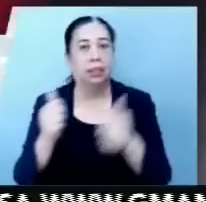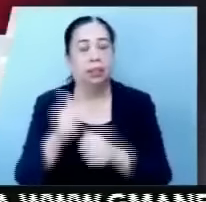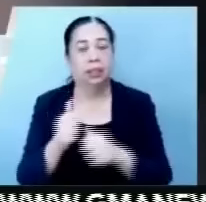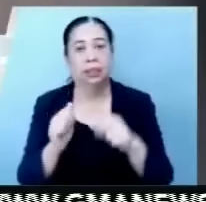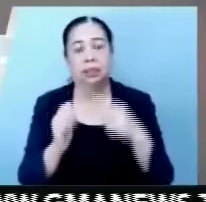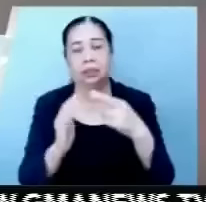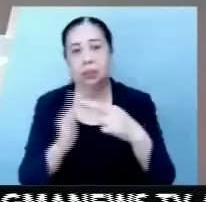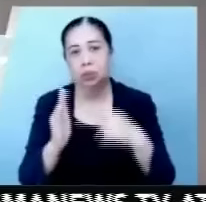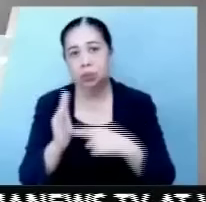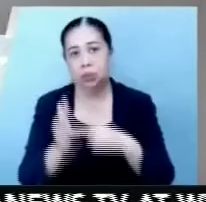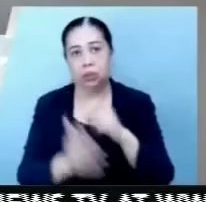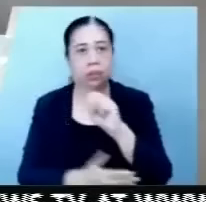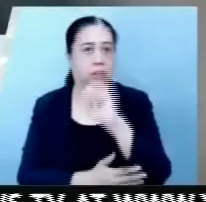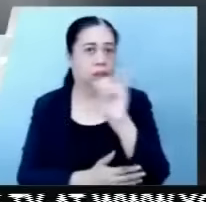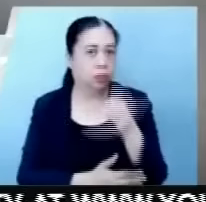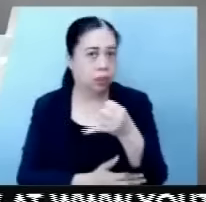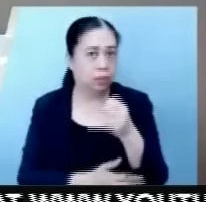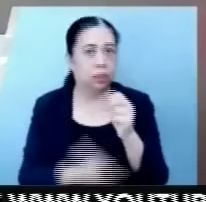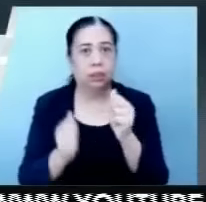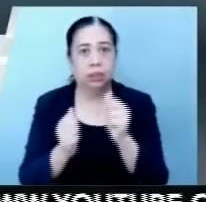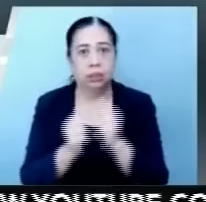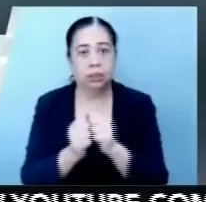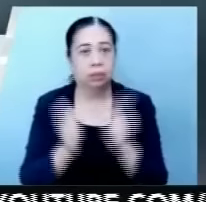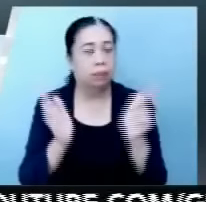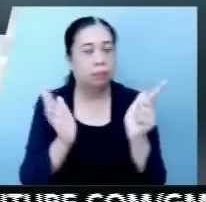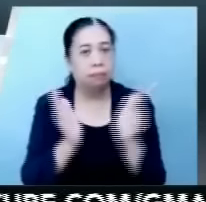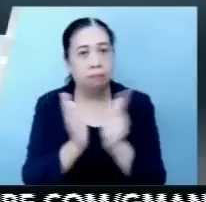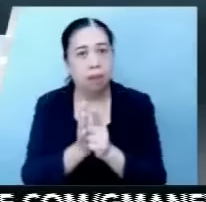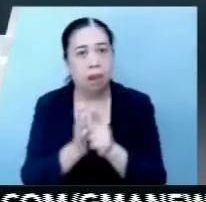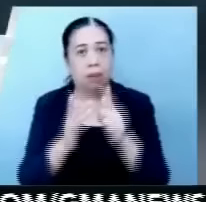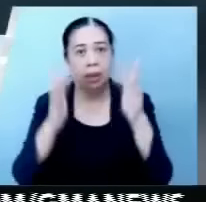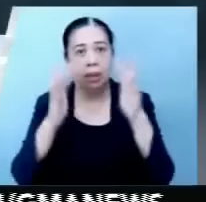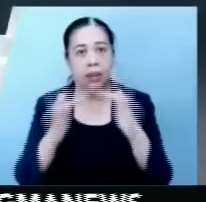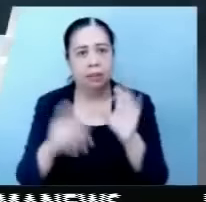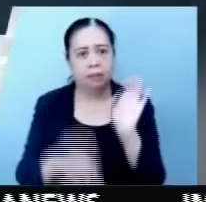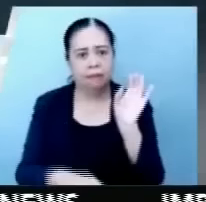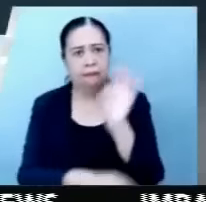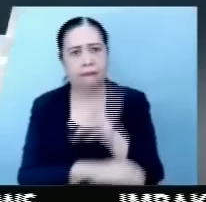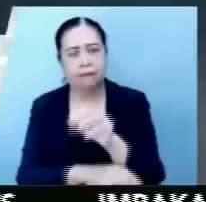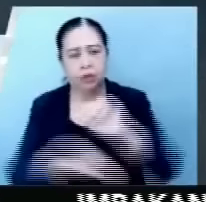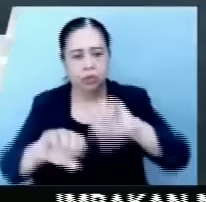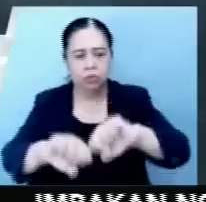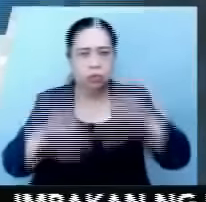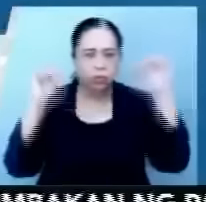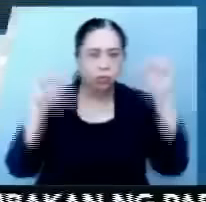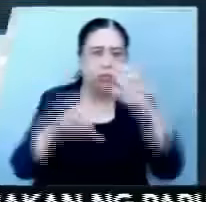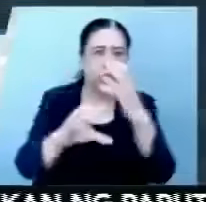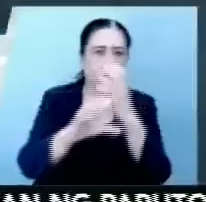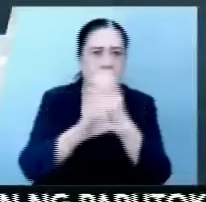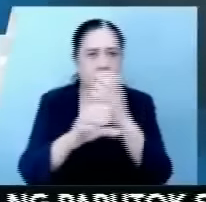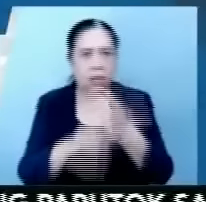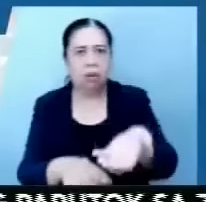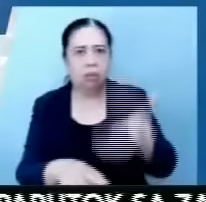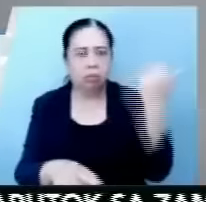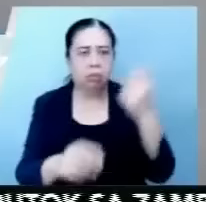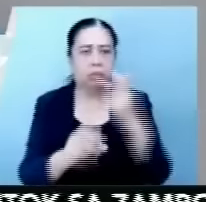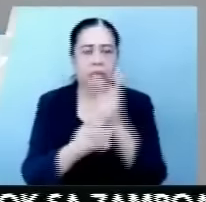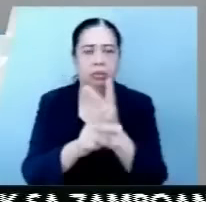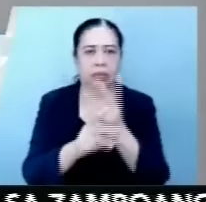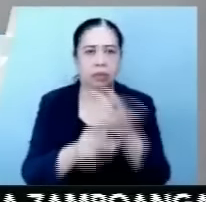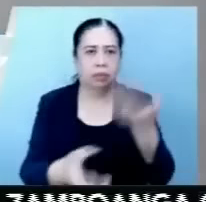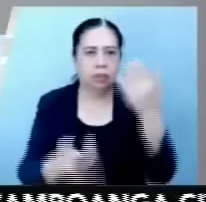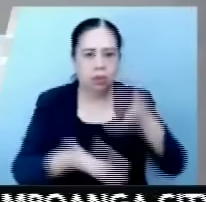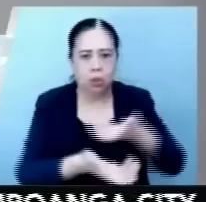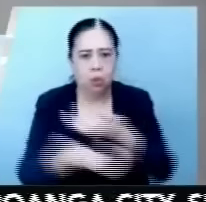San Juan, kabilang sa ipinagbabawal sa festival ang sapilitang pagbubukas ng mga sasakyan para basain ang mga nasa loob nito